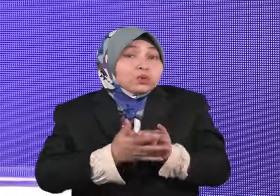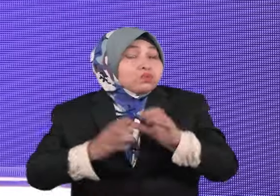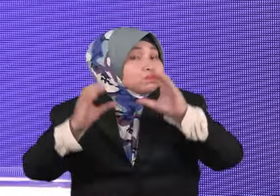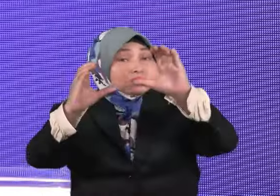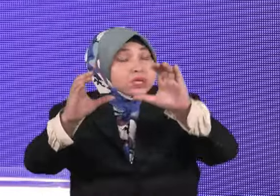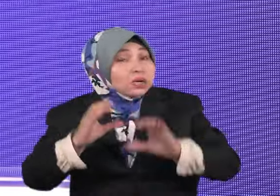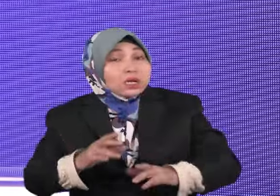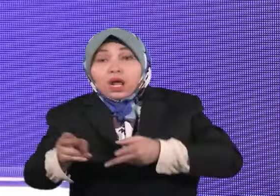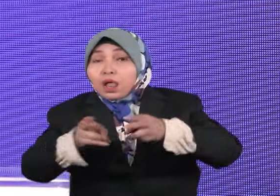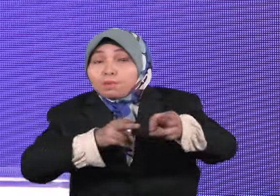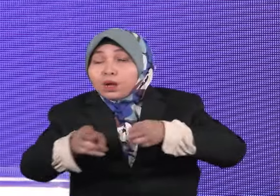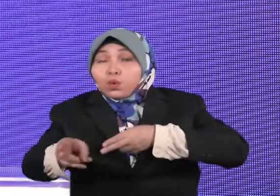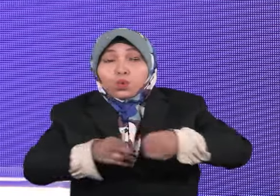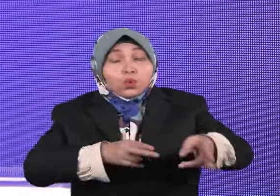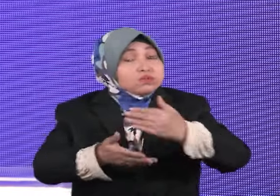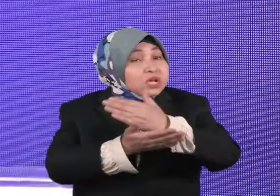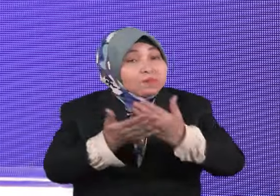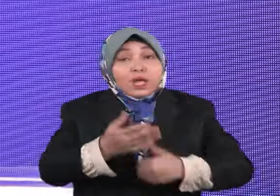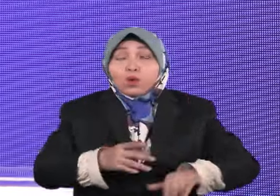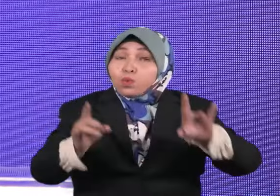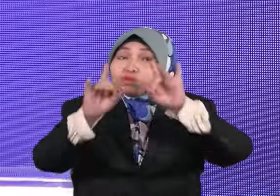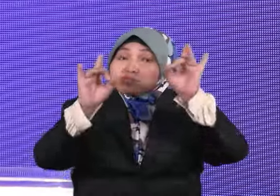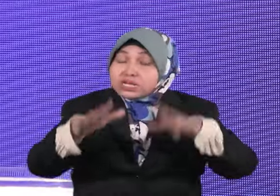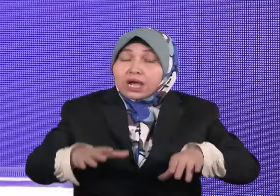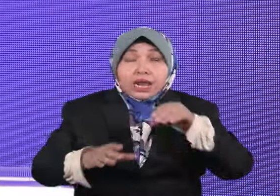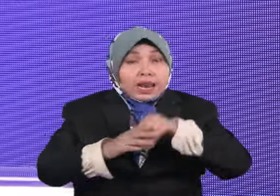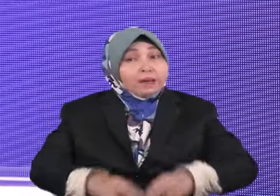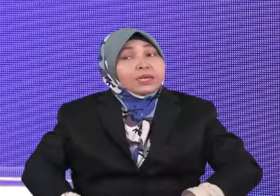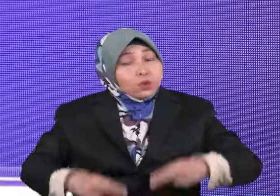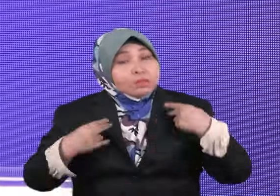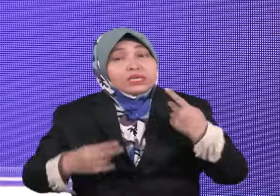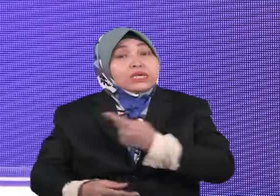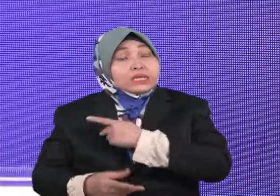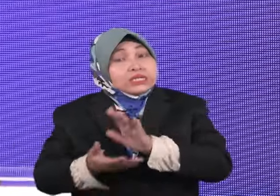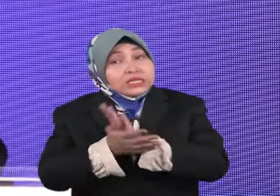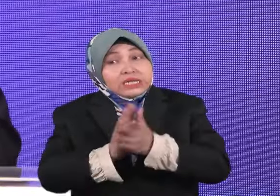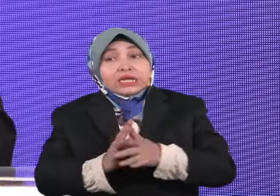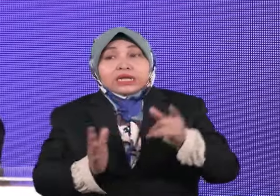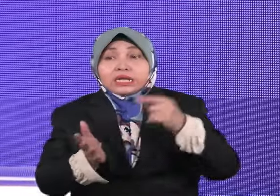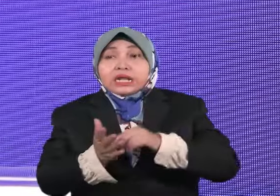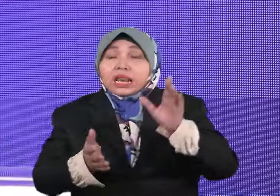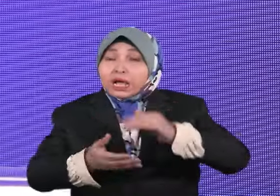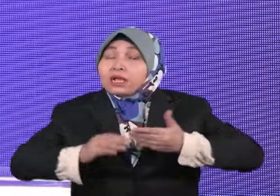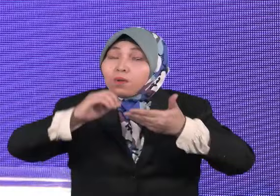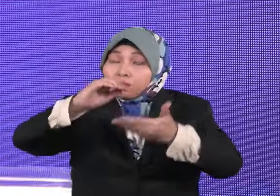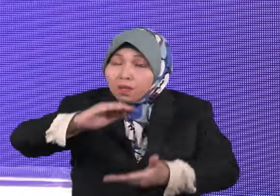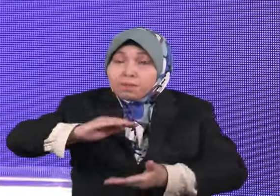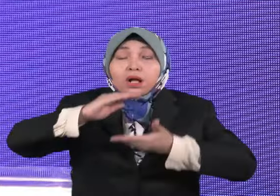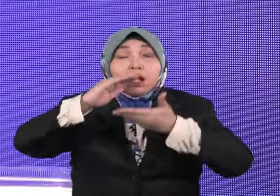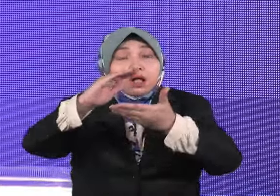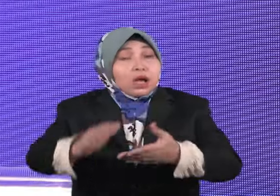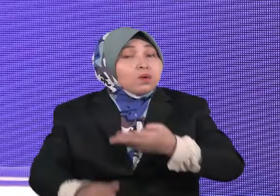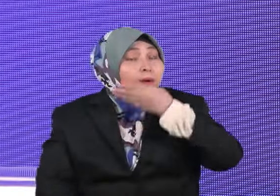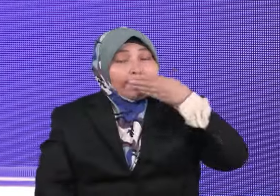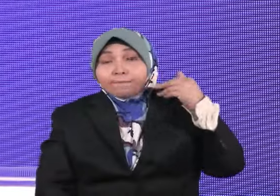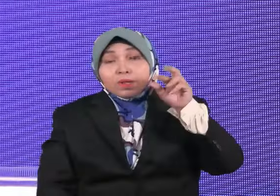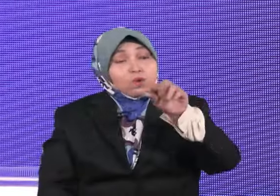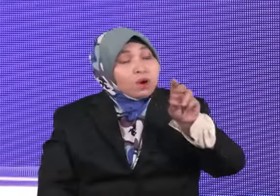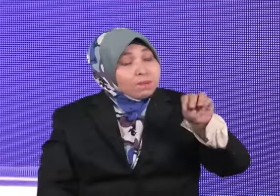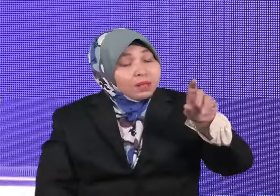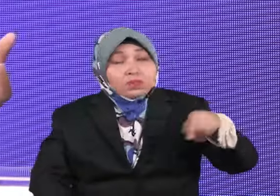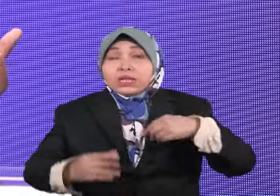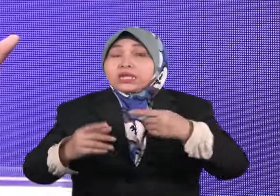dalam menguruskan sesuatu ujian dalam kehidupan kita. Jadi inilah yang dibekalkan oleh Ramadan. Ramadan ini